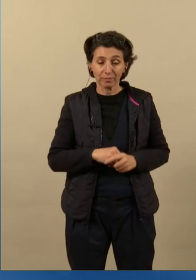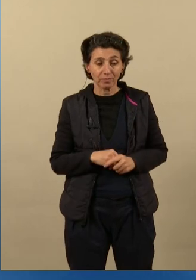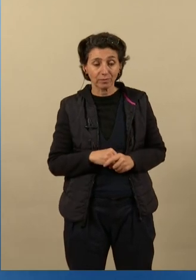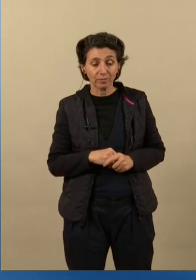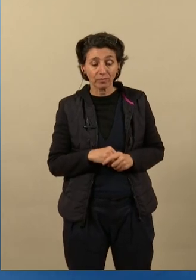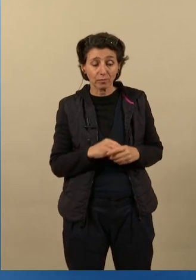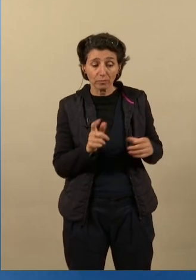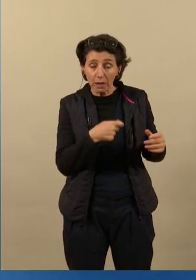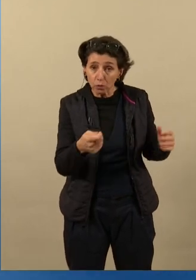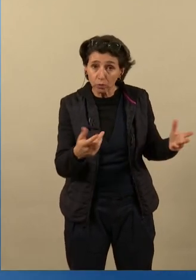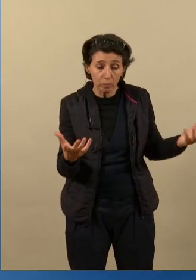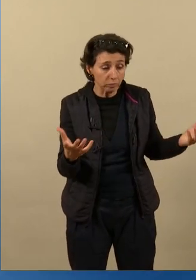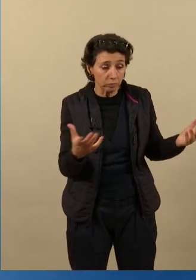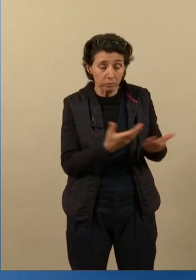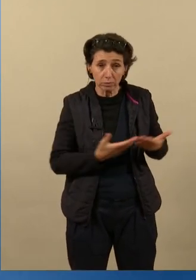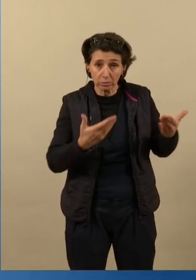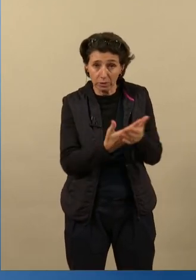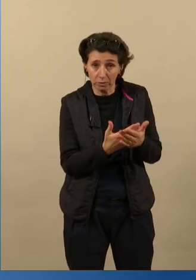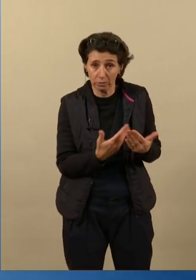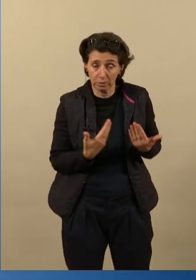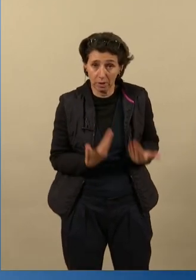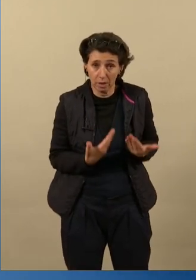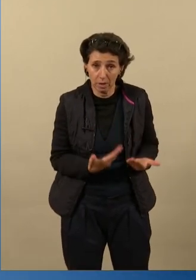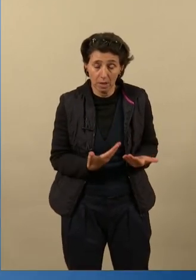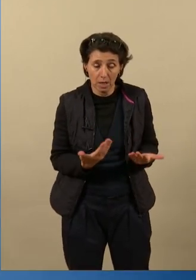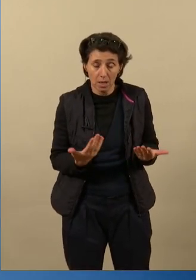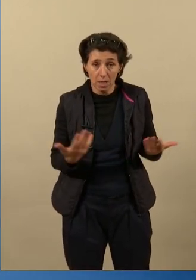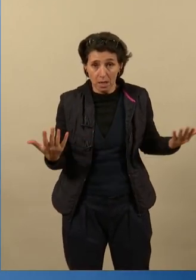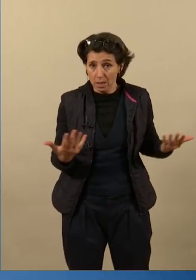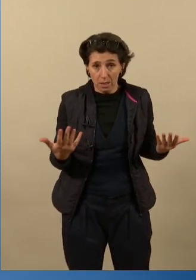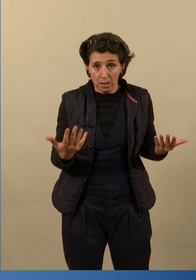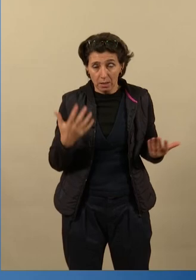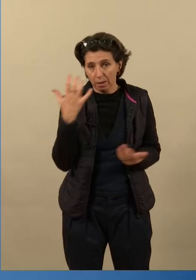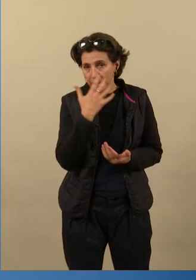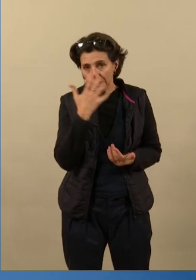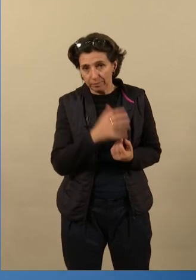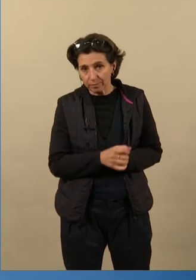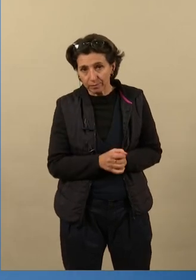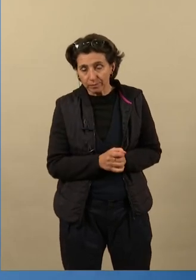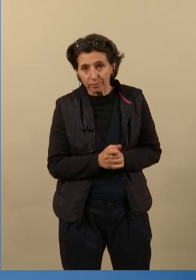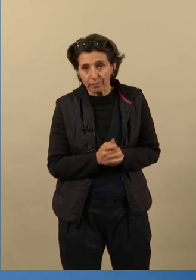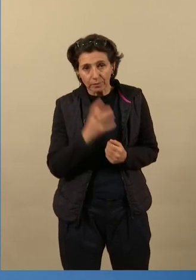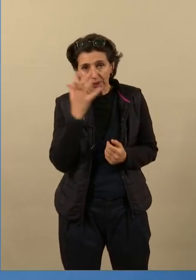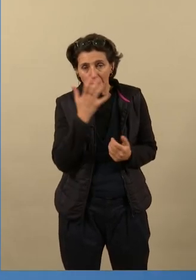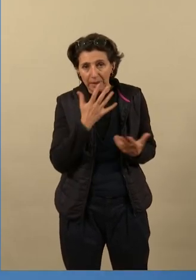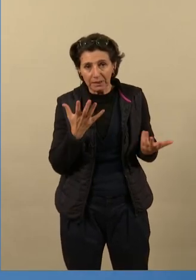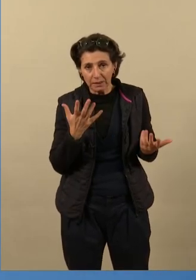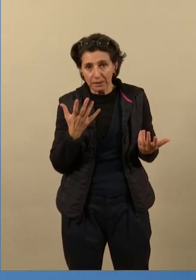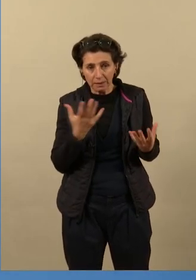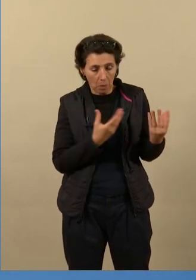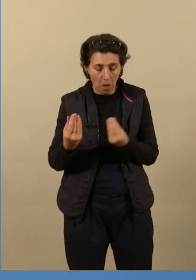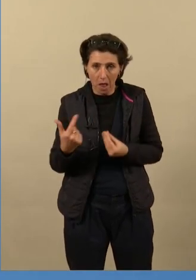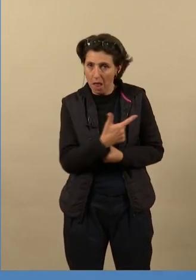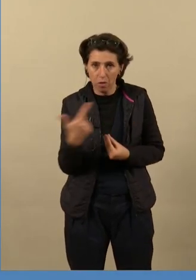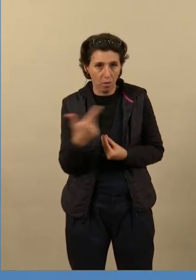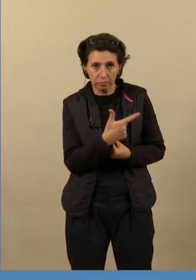entendu la situation actuelle elle est dramatique elle est dramatique pour les deux peuples